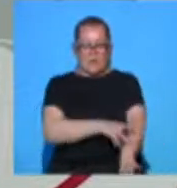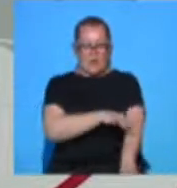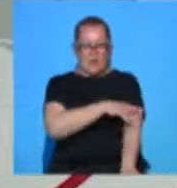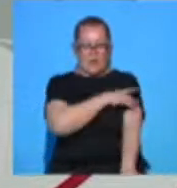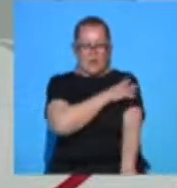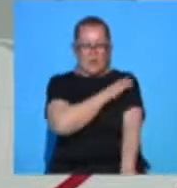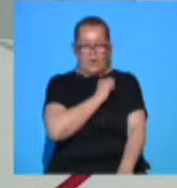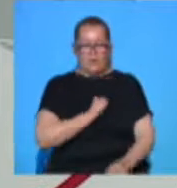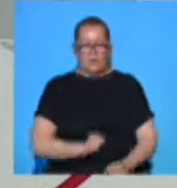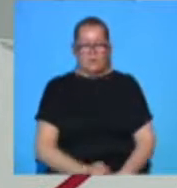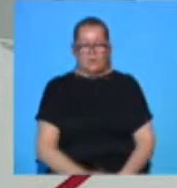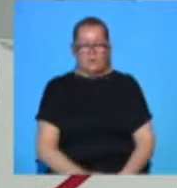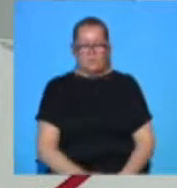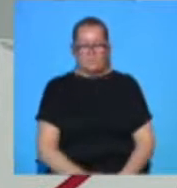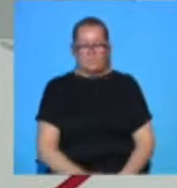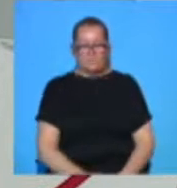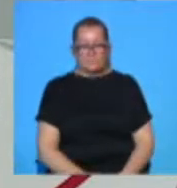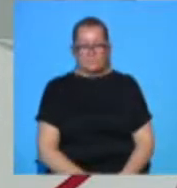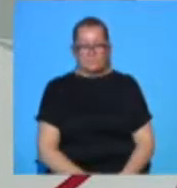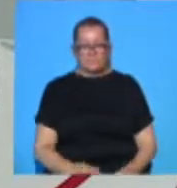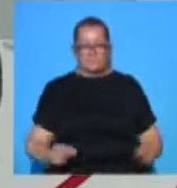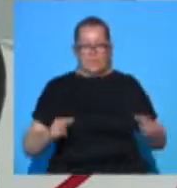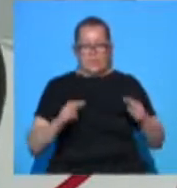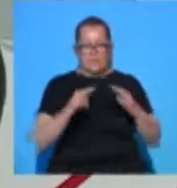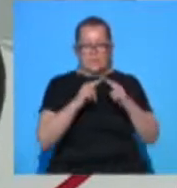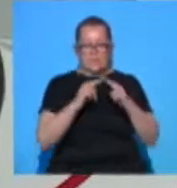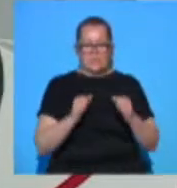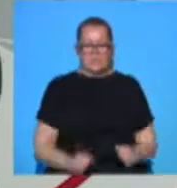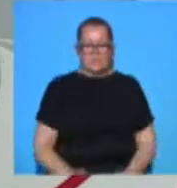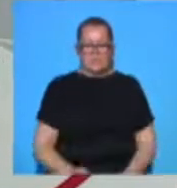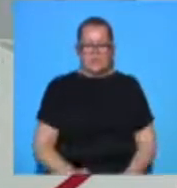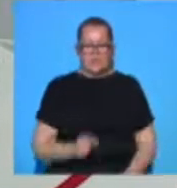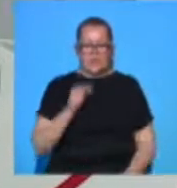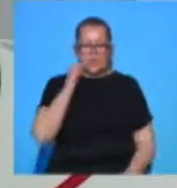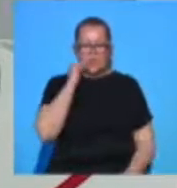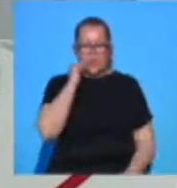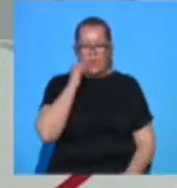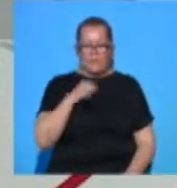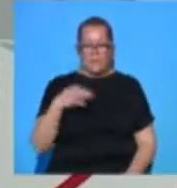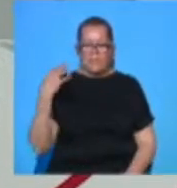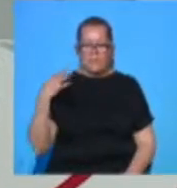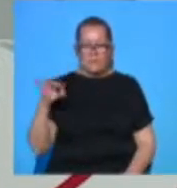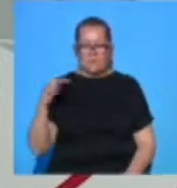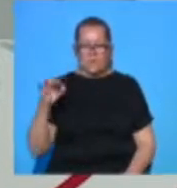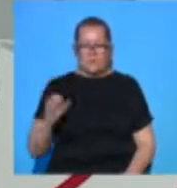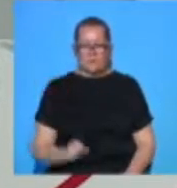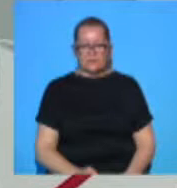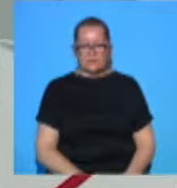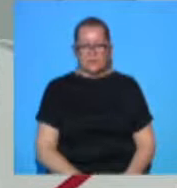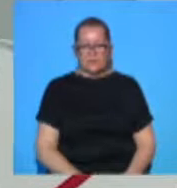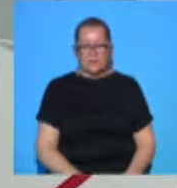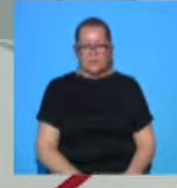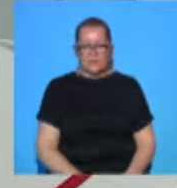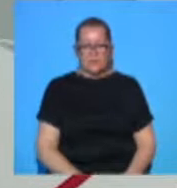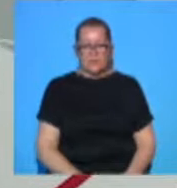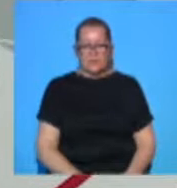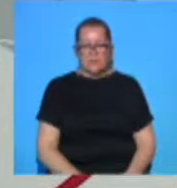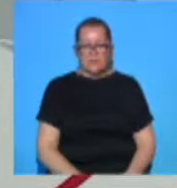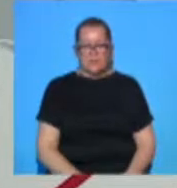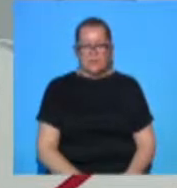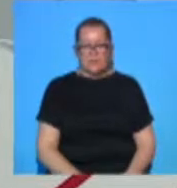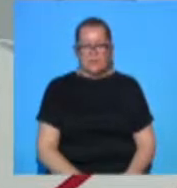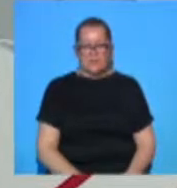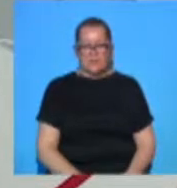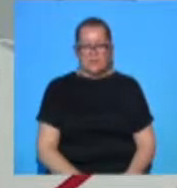emoție, cu foarte mare emoție, contactul cu public și cu specialiștii, dar în special cu marele public, mai ales